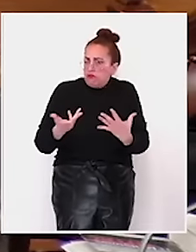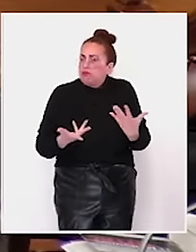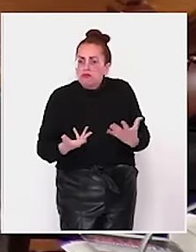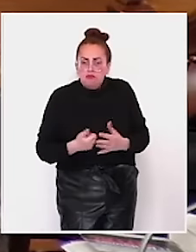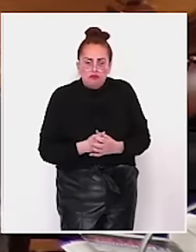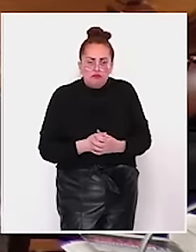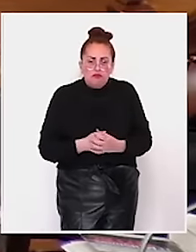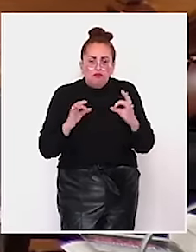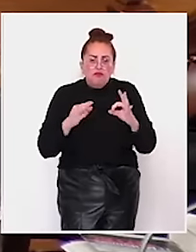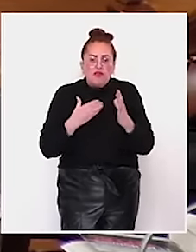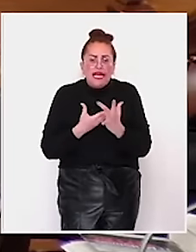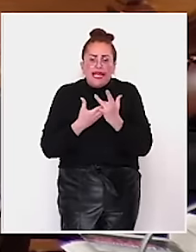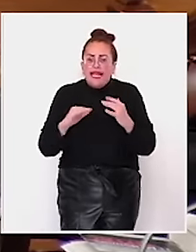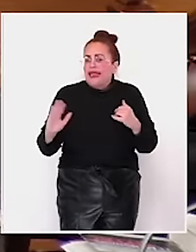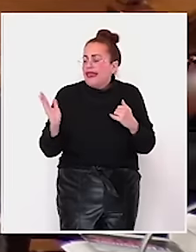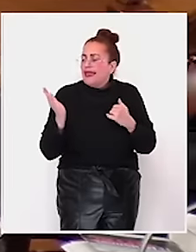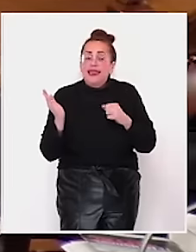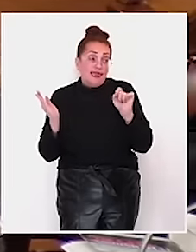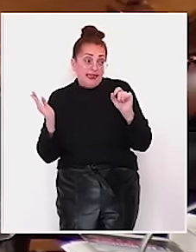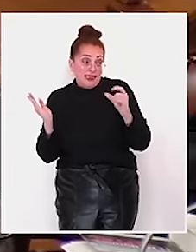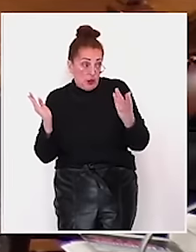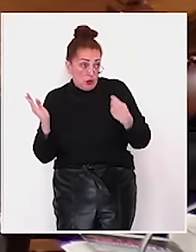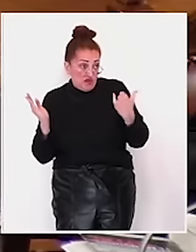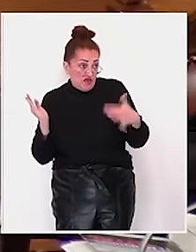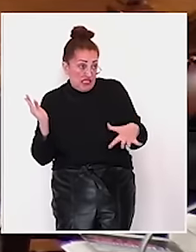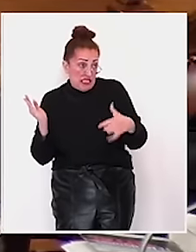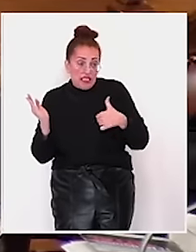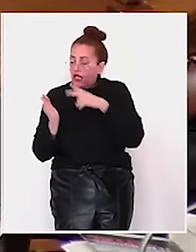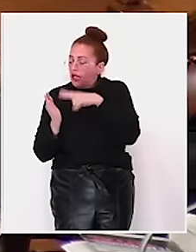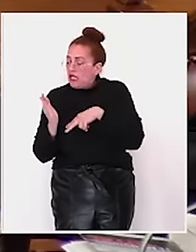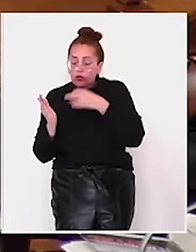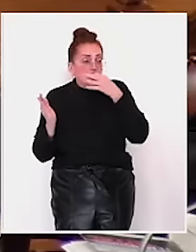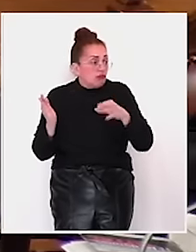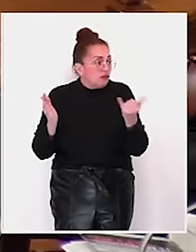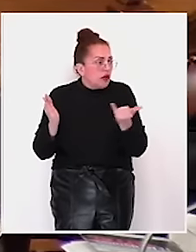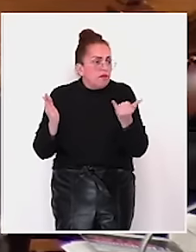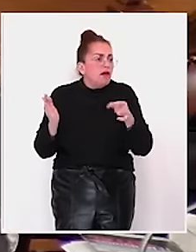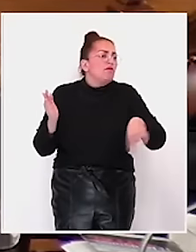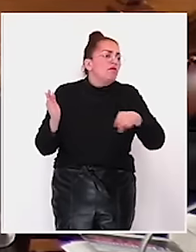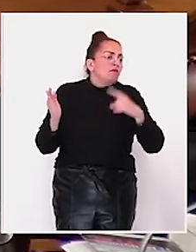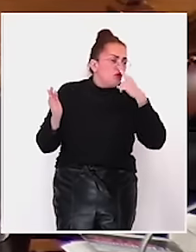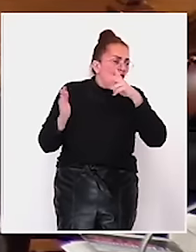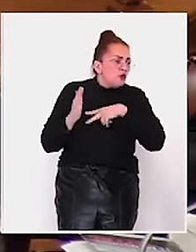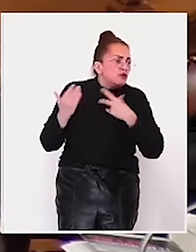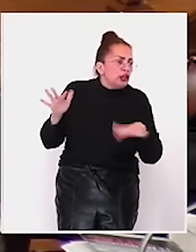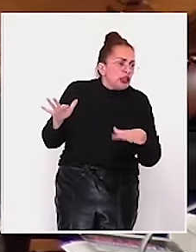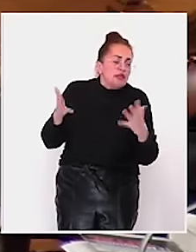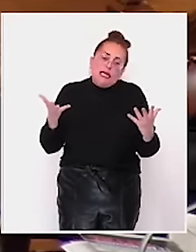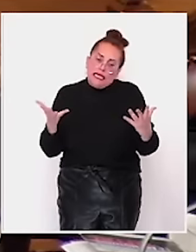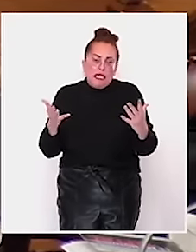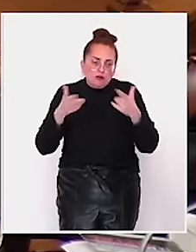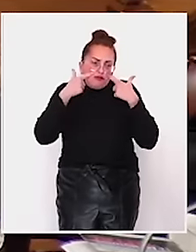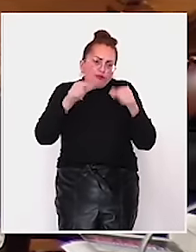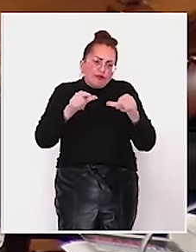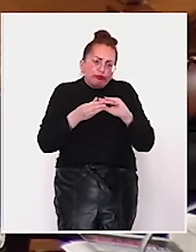sous les yeux la lettre qui avait été envoyée à monsieur Dimitri Bouteleux, je vais pas la lire, mais bon, parce que je suppose que vous la connaissez tous, mais c'est vrai que c'est quand même révélateur de